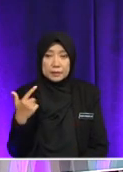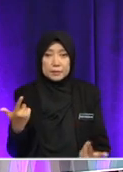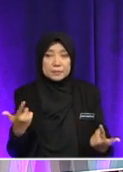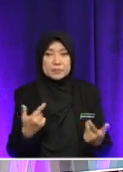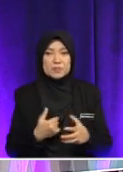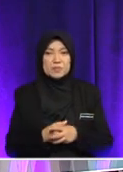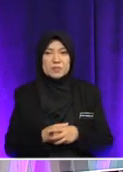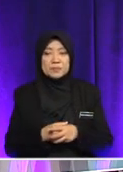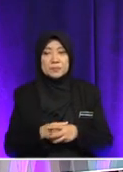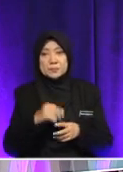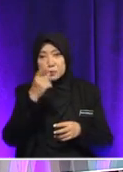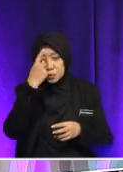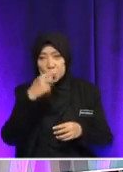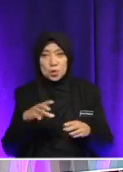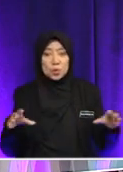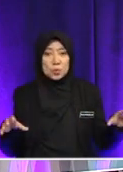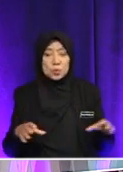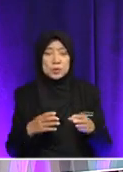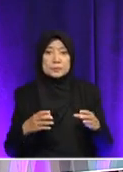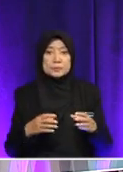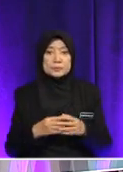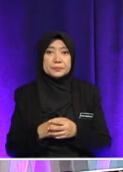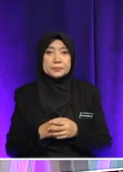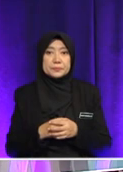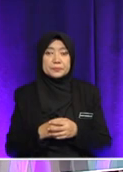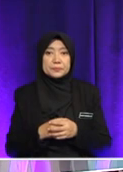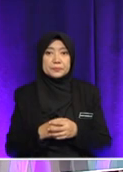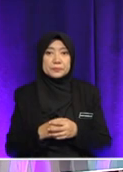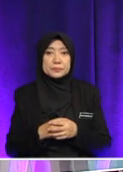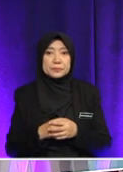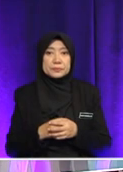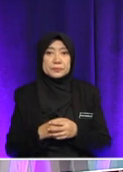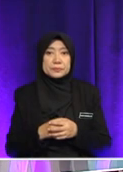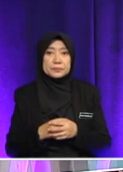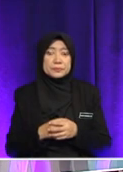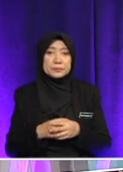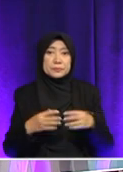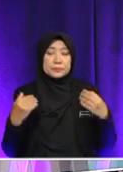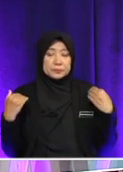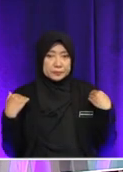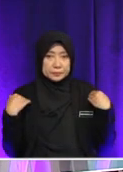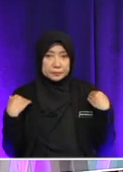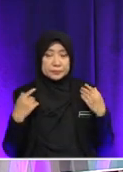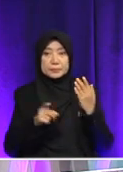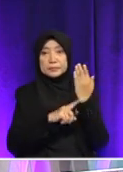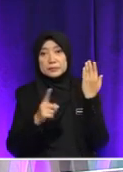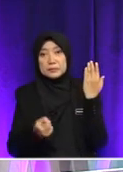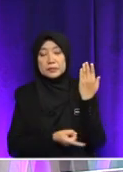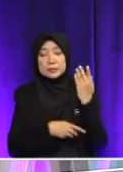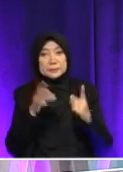untuk membuat konkrit yang diperkukut Oke so ya ini kita ada bensin besi Oke